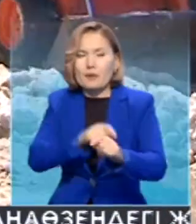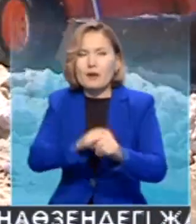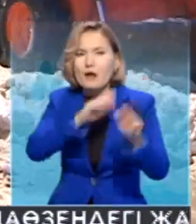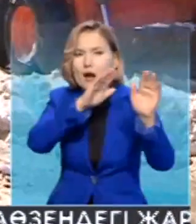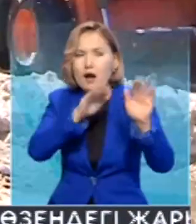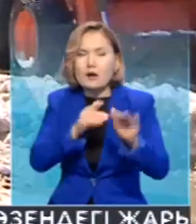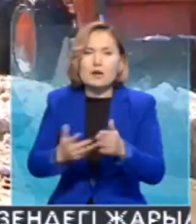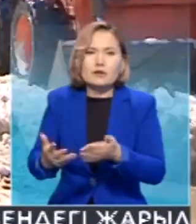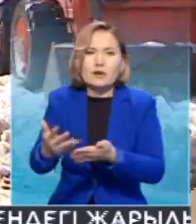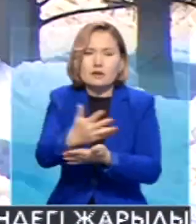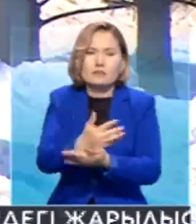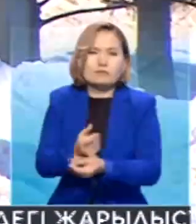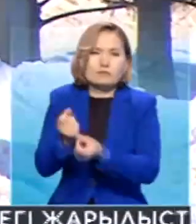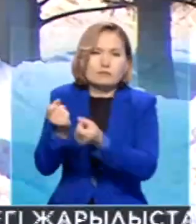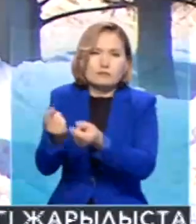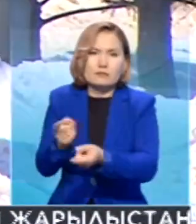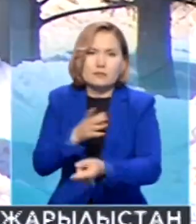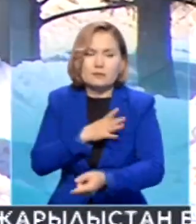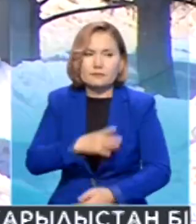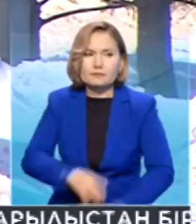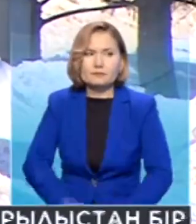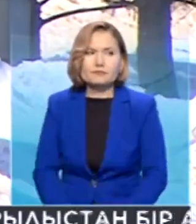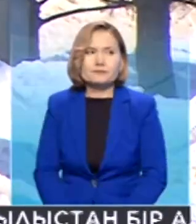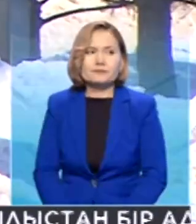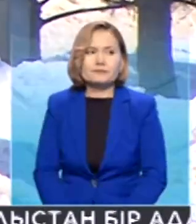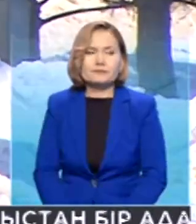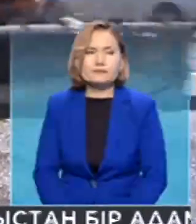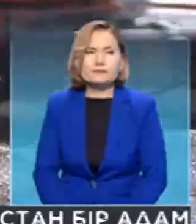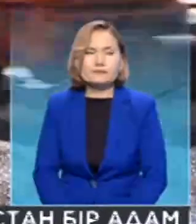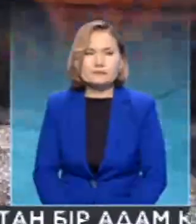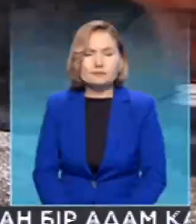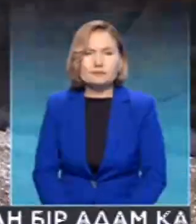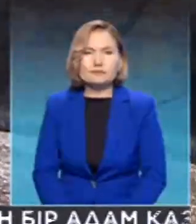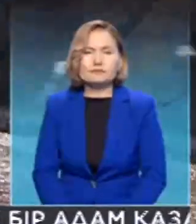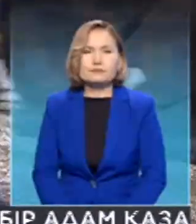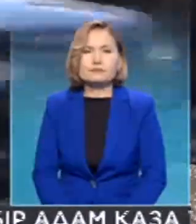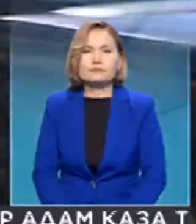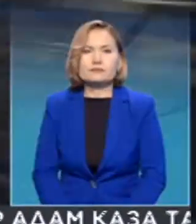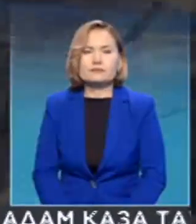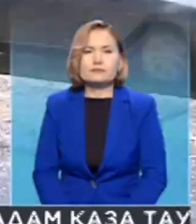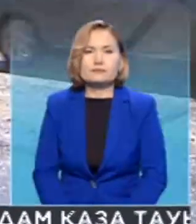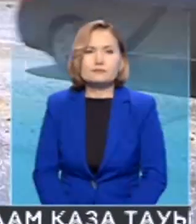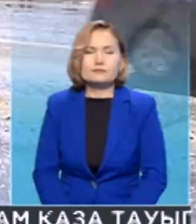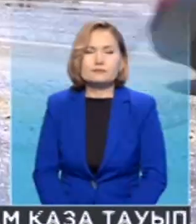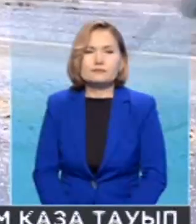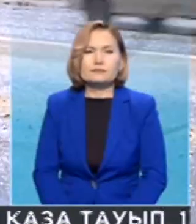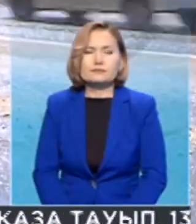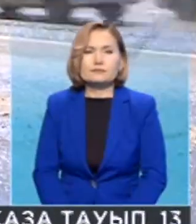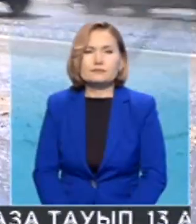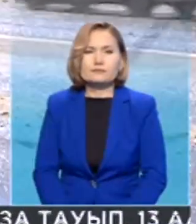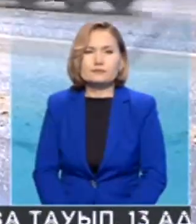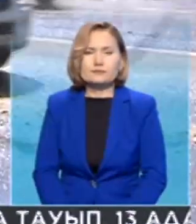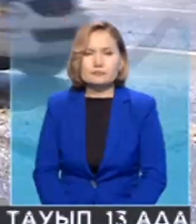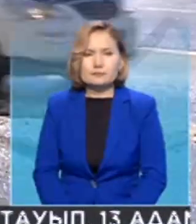қар шығарылыпты. Райхан Сайрамбек, Олжас Беркбаев, Аршын Ахмет, Қазақстан ұлттық телеарнасы, Астана.